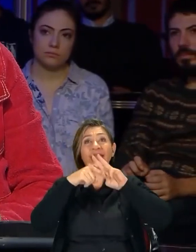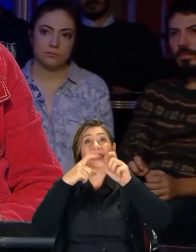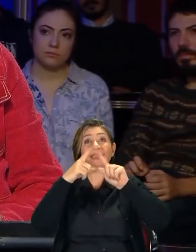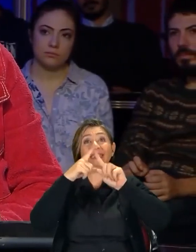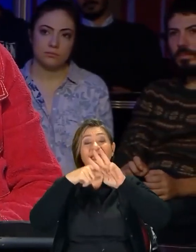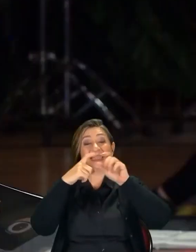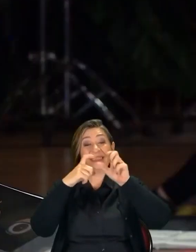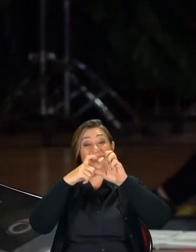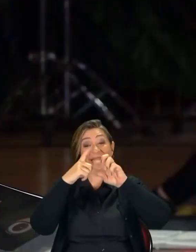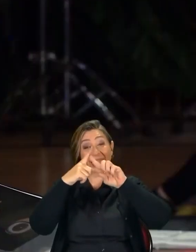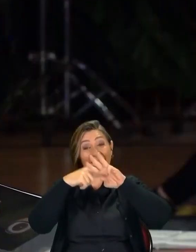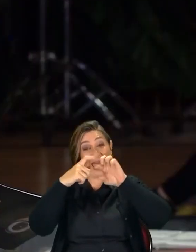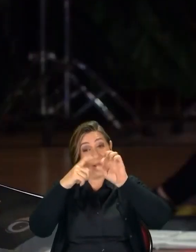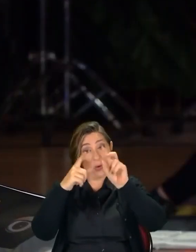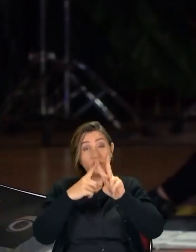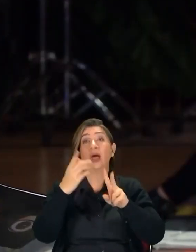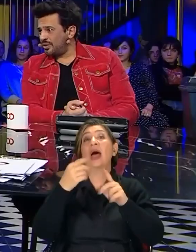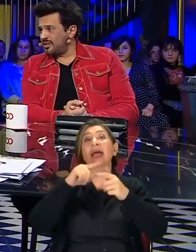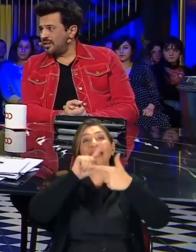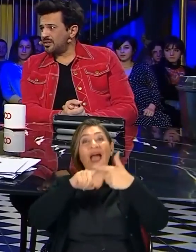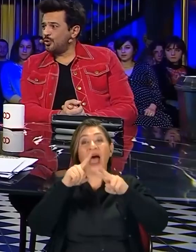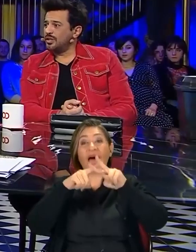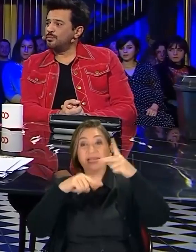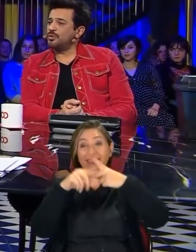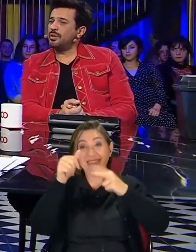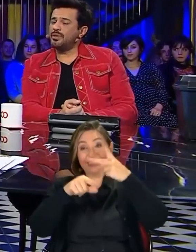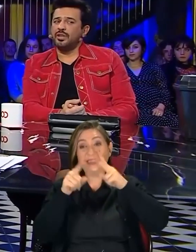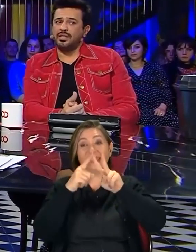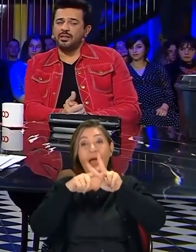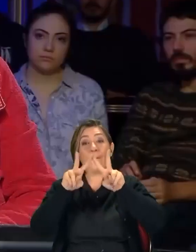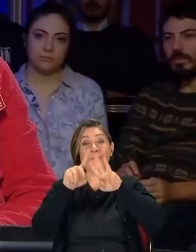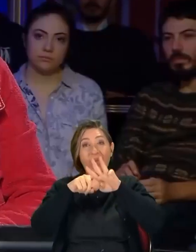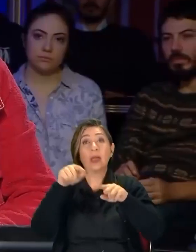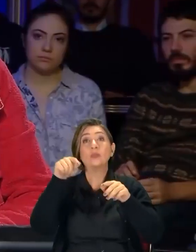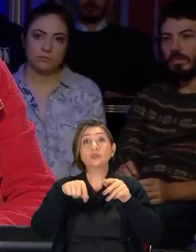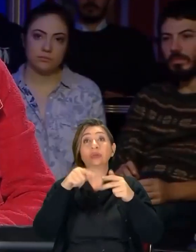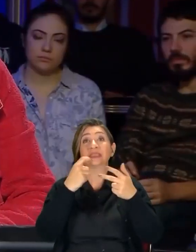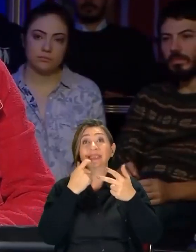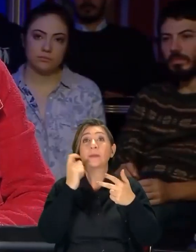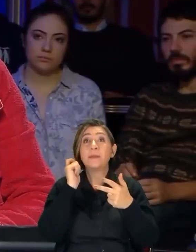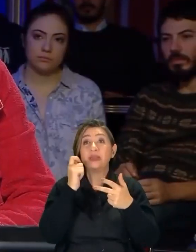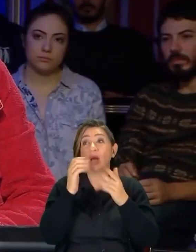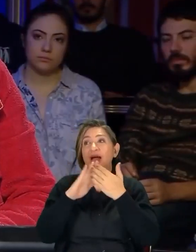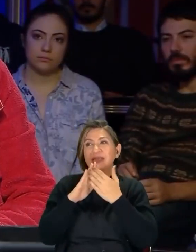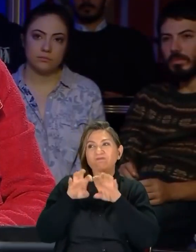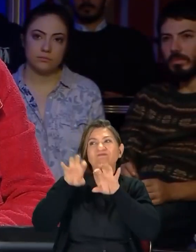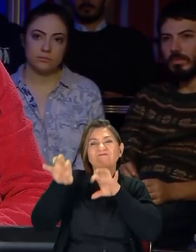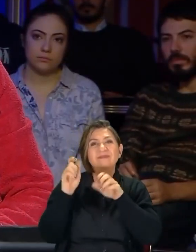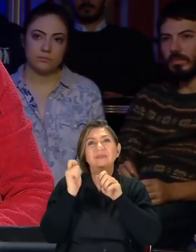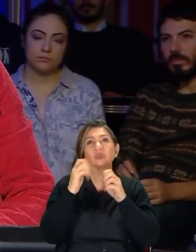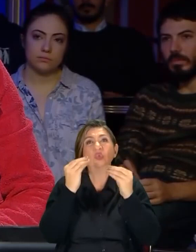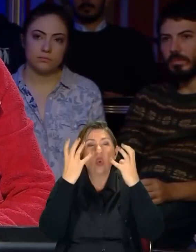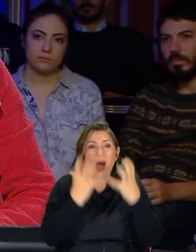Ah ondan sonra arkasından azizname ii biliyorsun ik senedir oynadık bu sene Mecburiyetten de arkadaşlarımdan ayrılmak zorunda kaldım